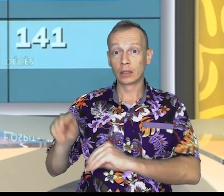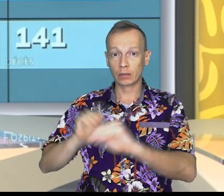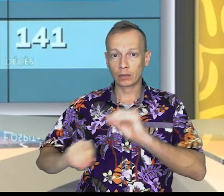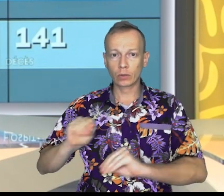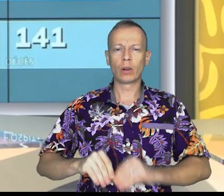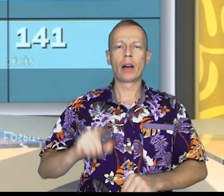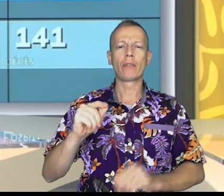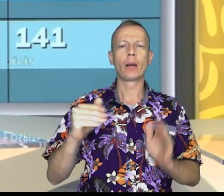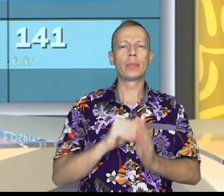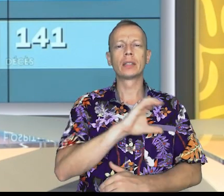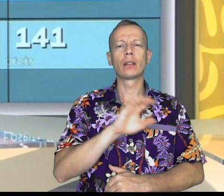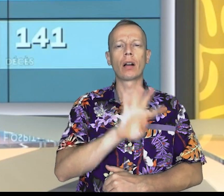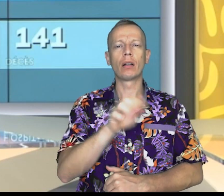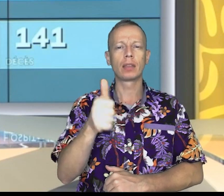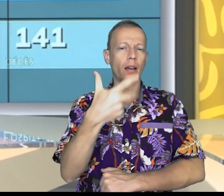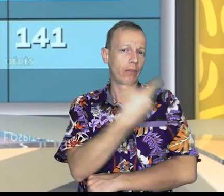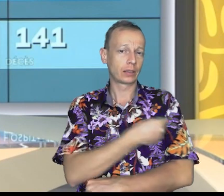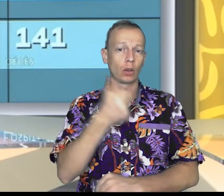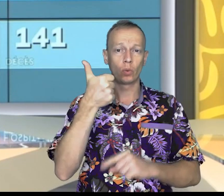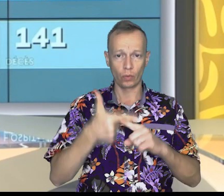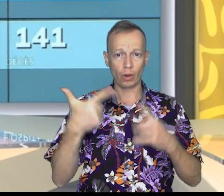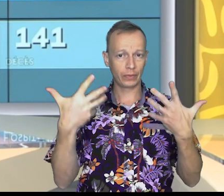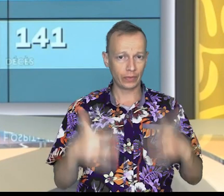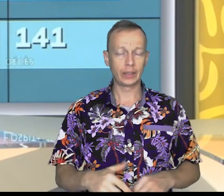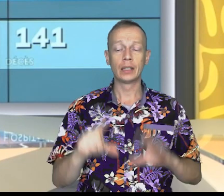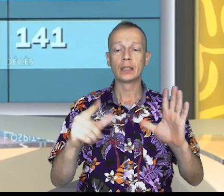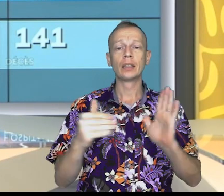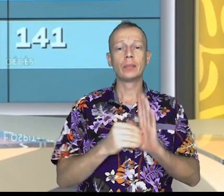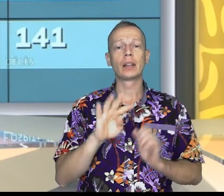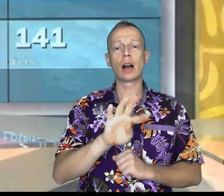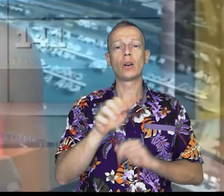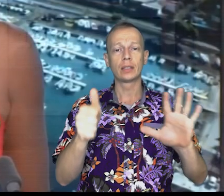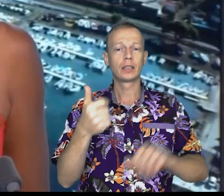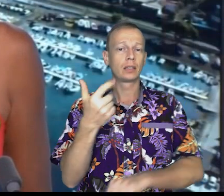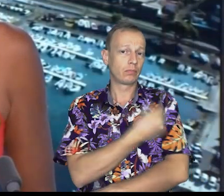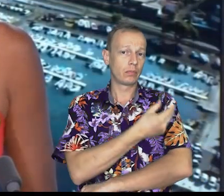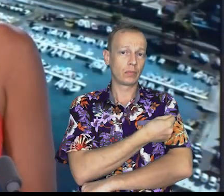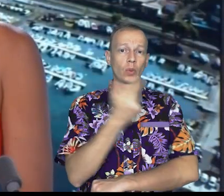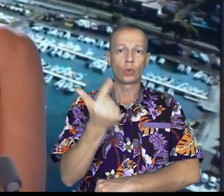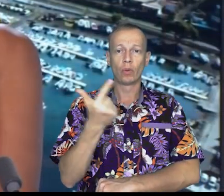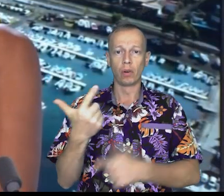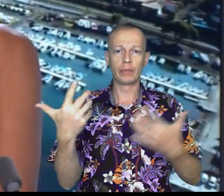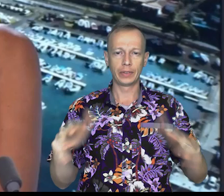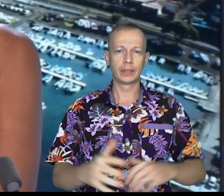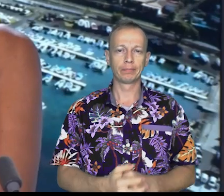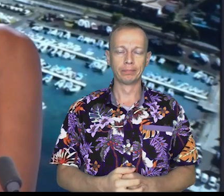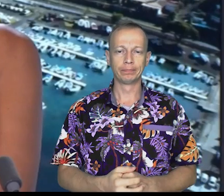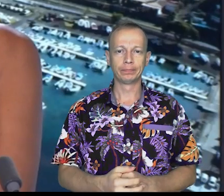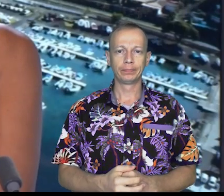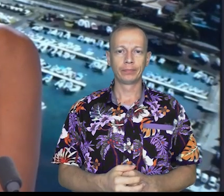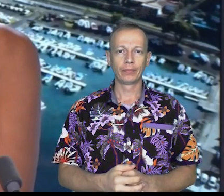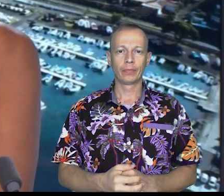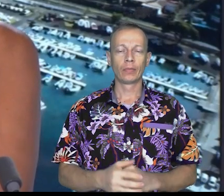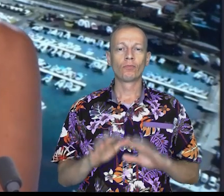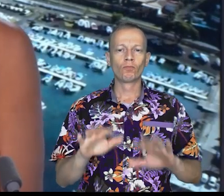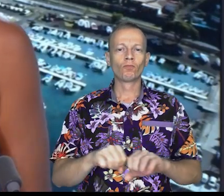141 personnes ont eu la première dose de vaccin, 7 046 leurs deux doses. Arrêtons-nous une seconde